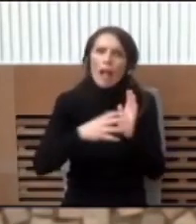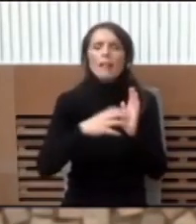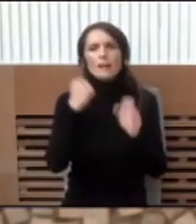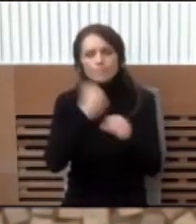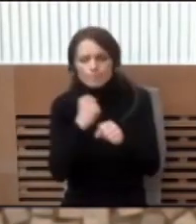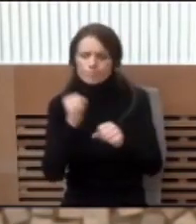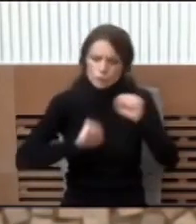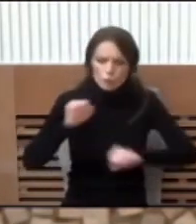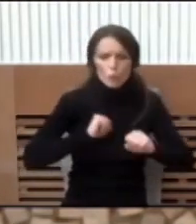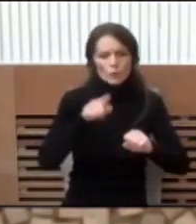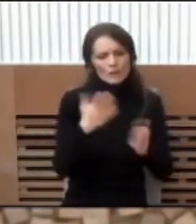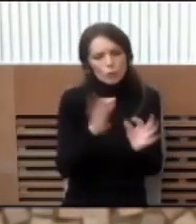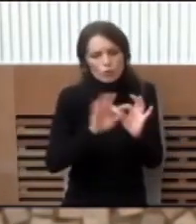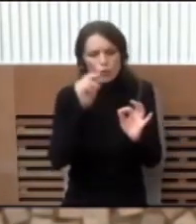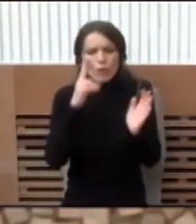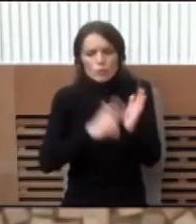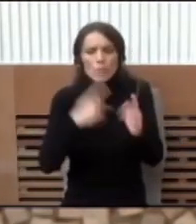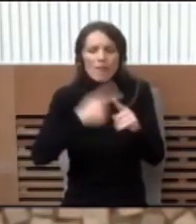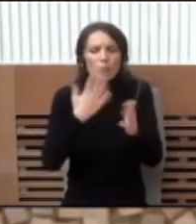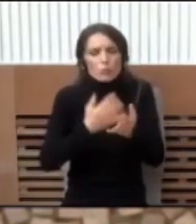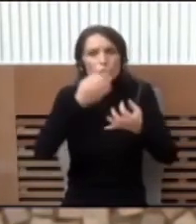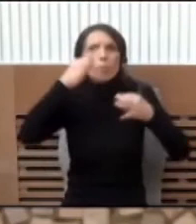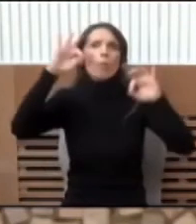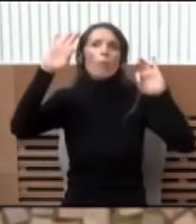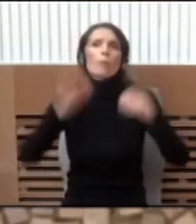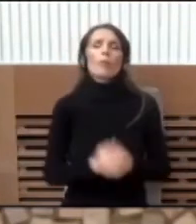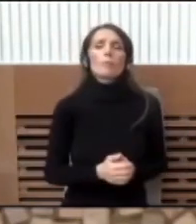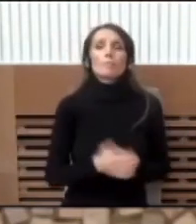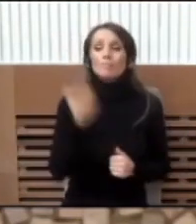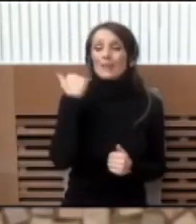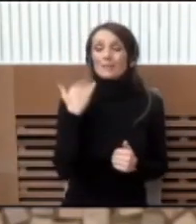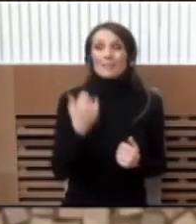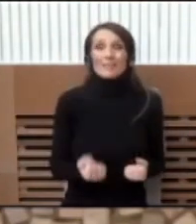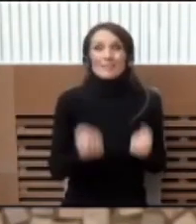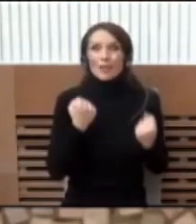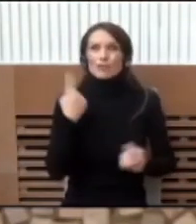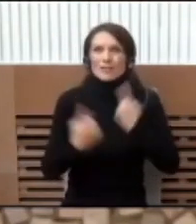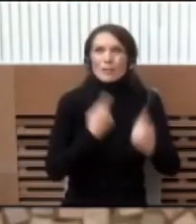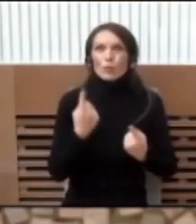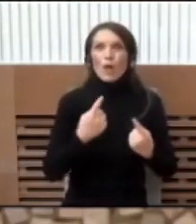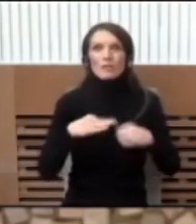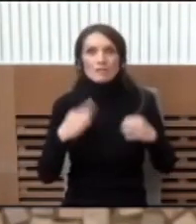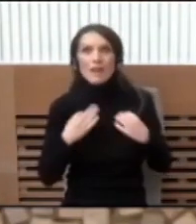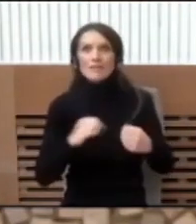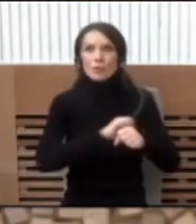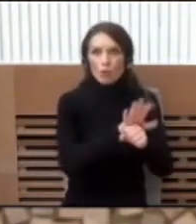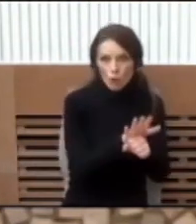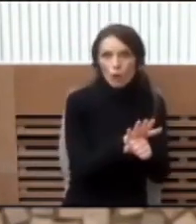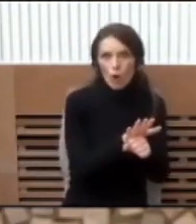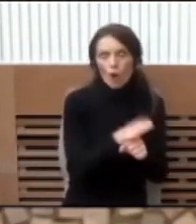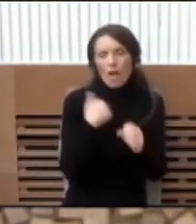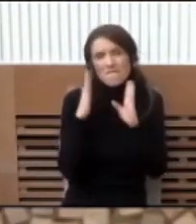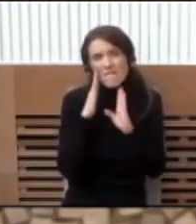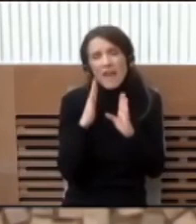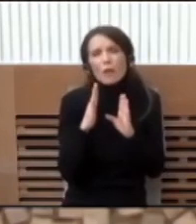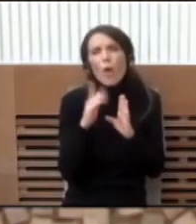stalnom unapređenju. Kada smo to već pokazali u teškim vremenima zdravstvene krize, za koju verujem da je najvećim delom iza nas,